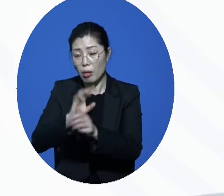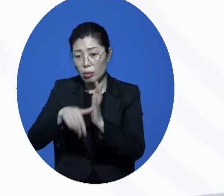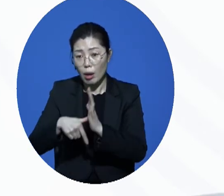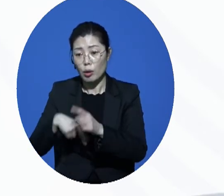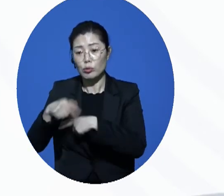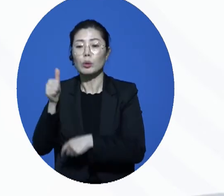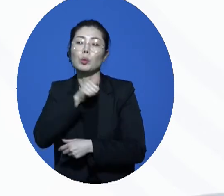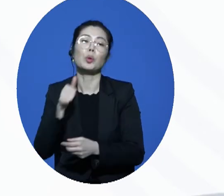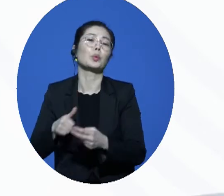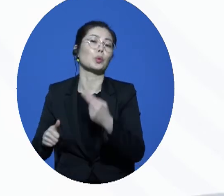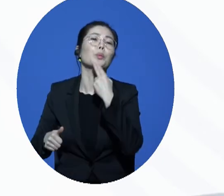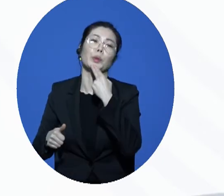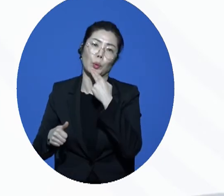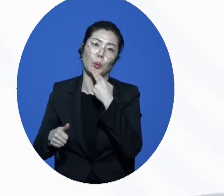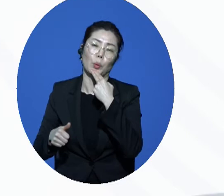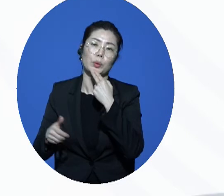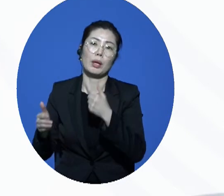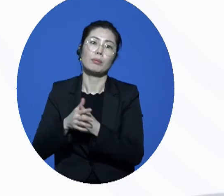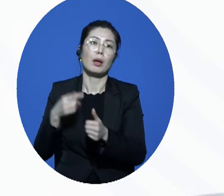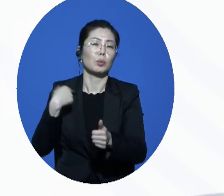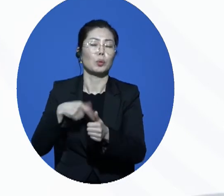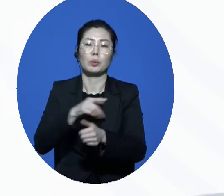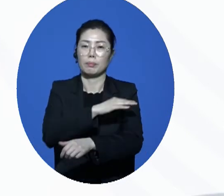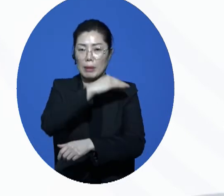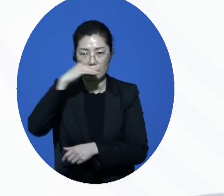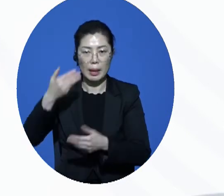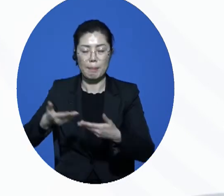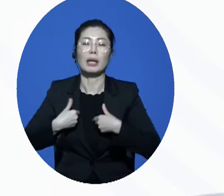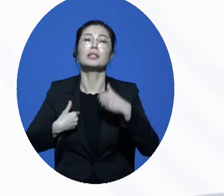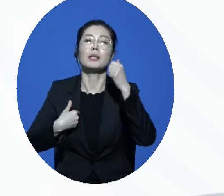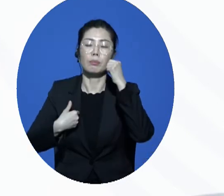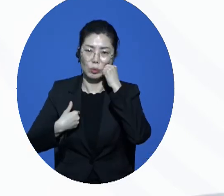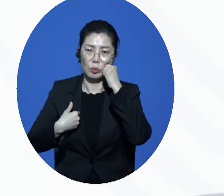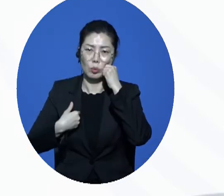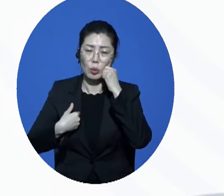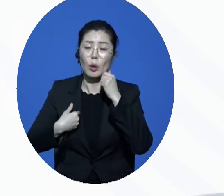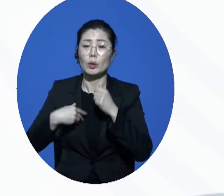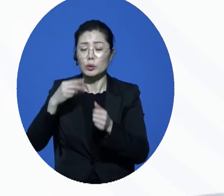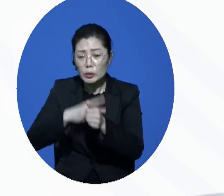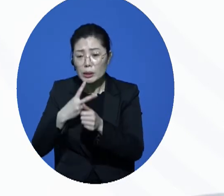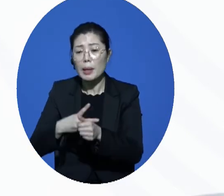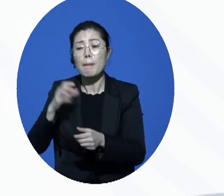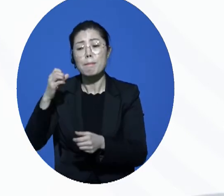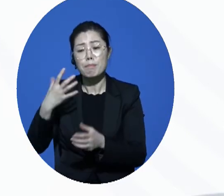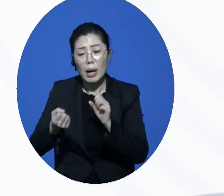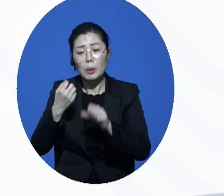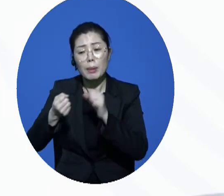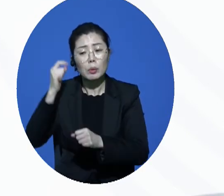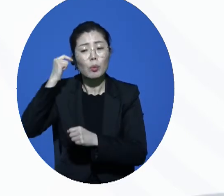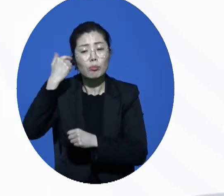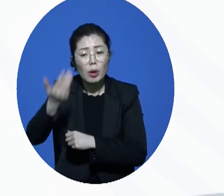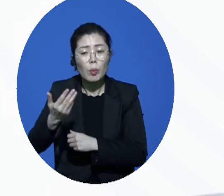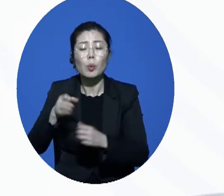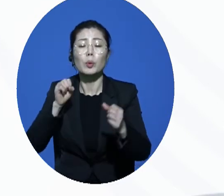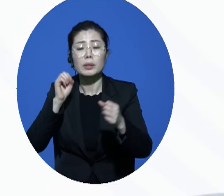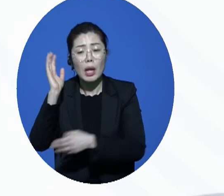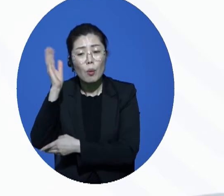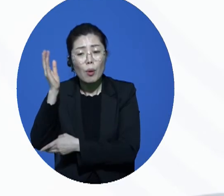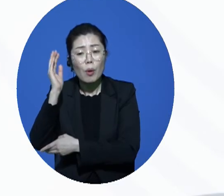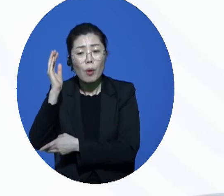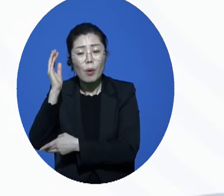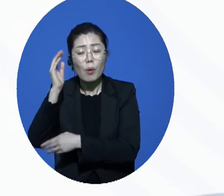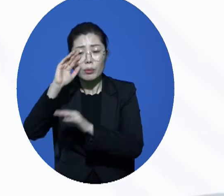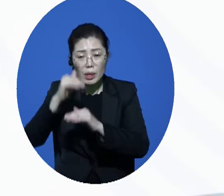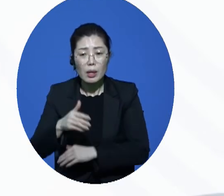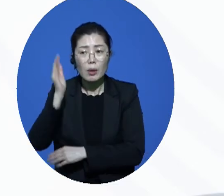받지 못하고, 수업을 하는 선생님이 그 시간 즉시 이야기하는 얘기들을 전혀 확인할 수 없으면서 교육에 참여할